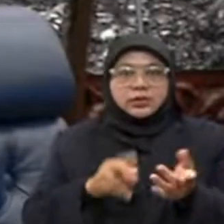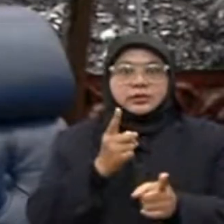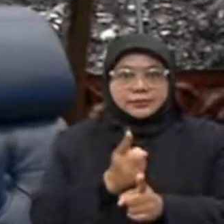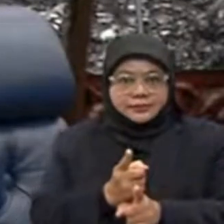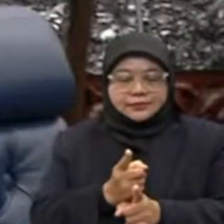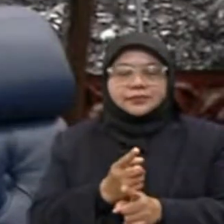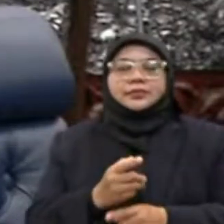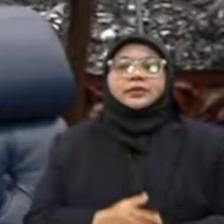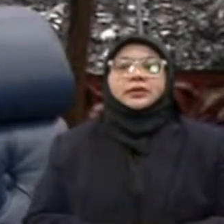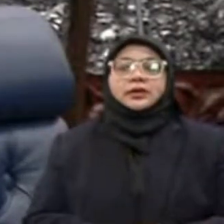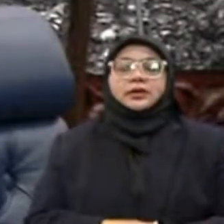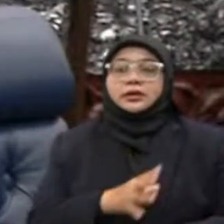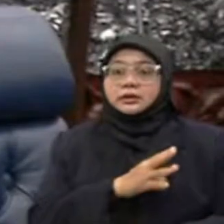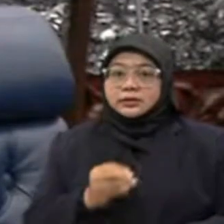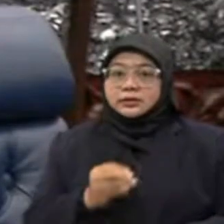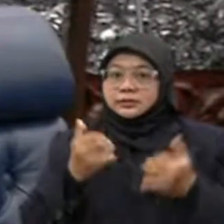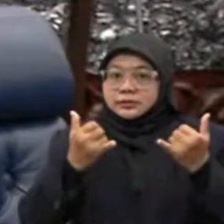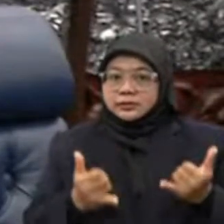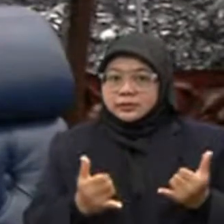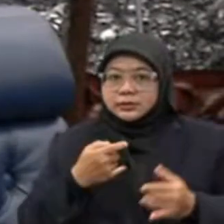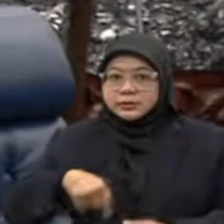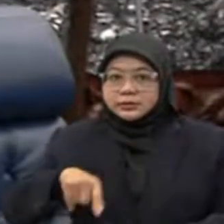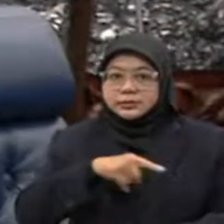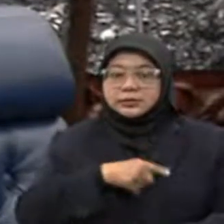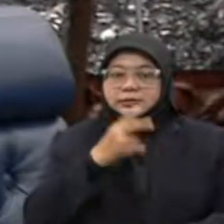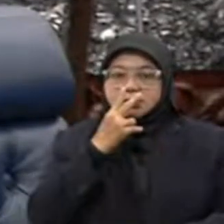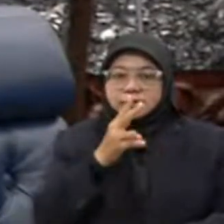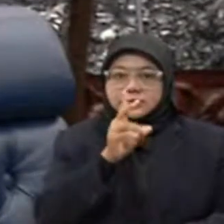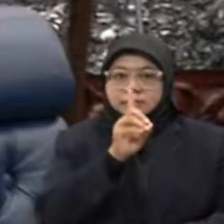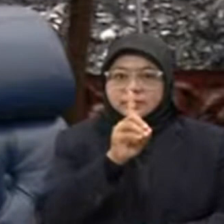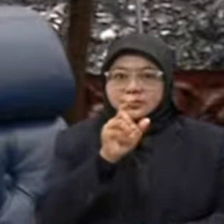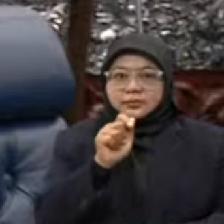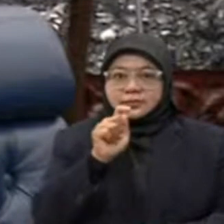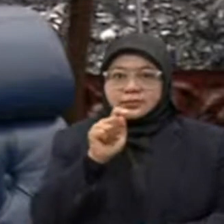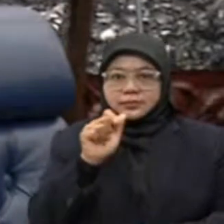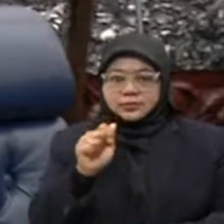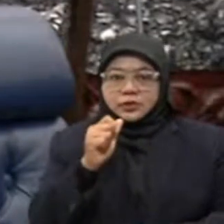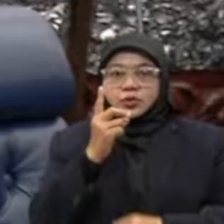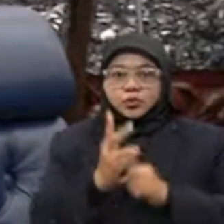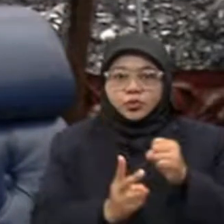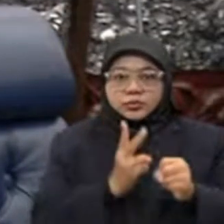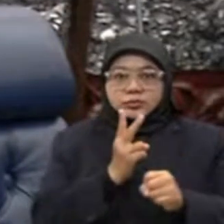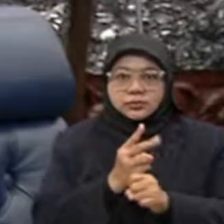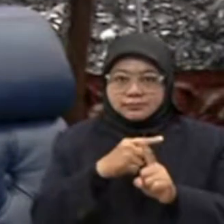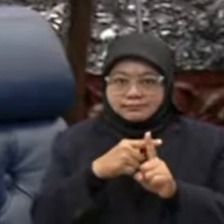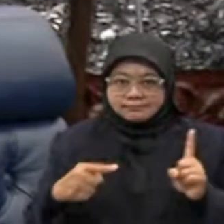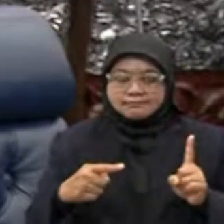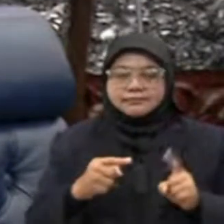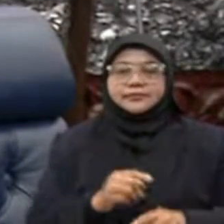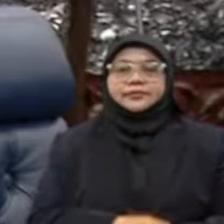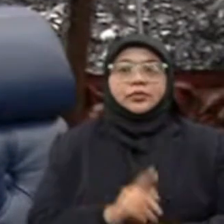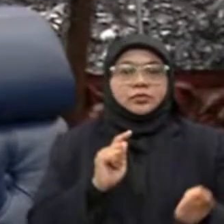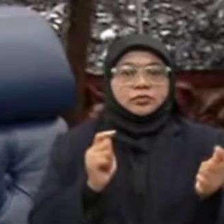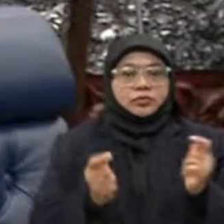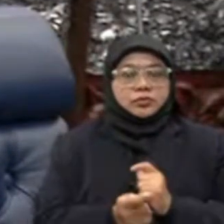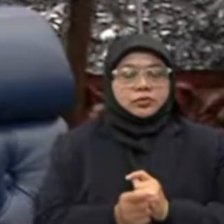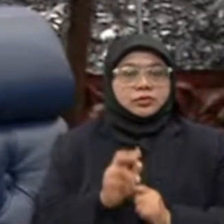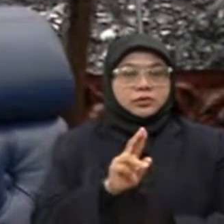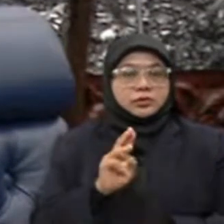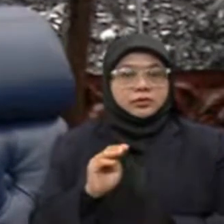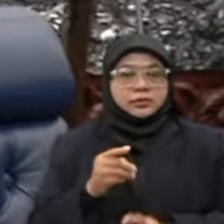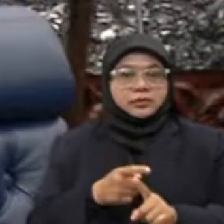atau speaker jika kita lihat dalam data dalam tempo dua setengah tahun ini kadar tukaran Ringgit